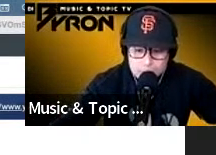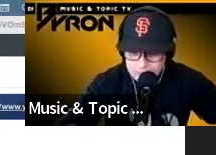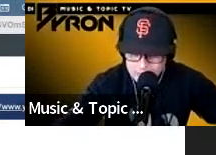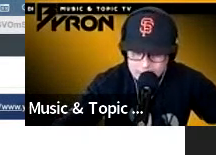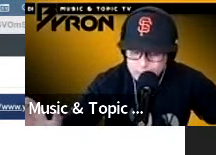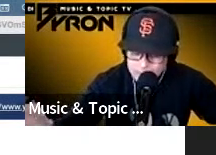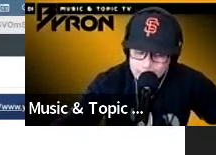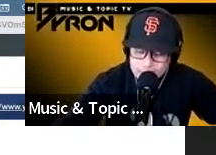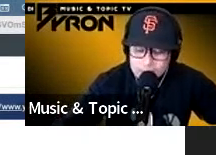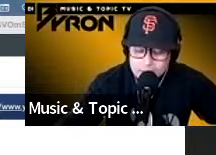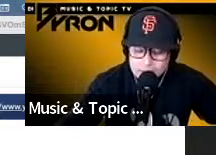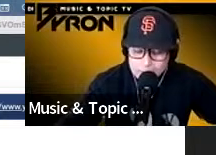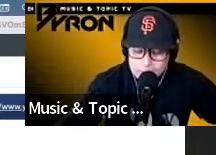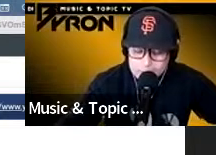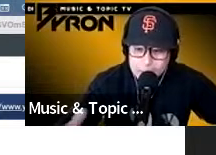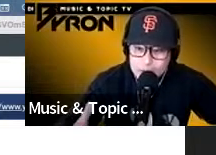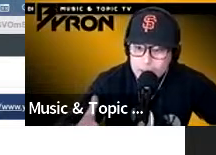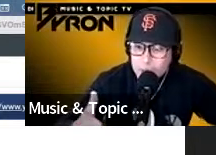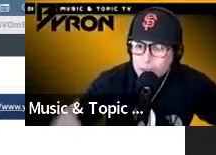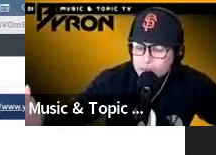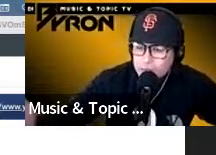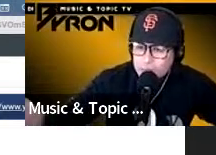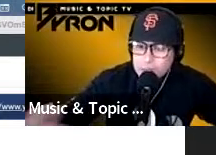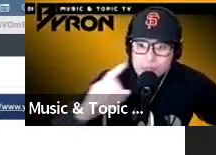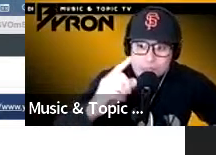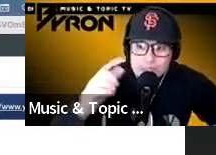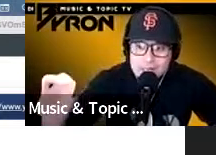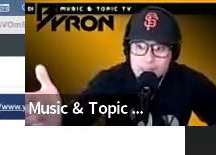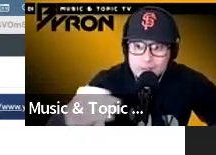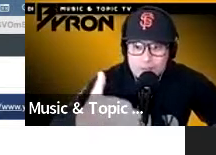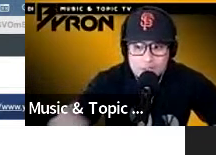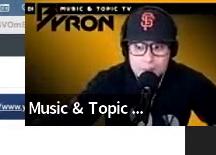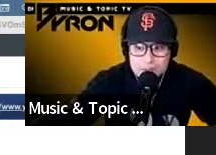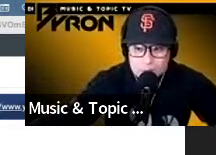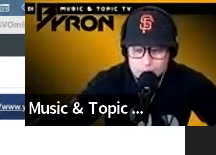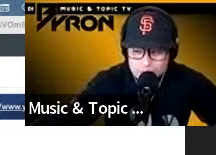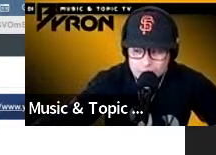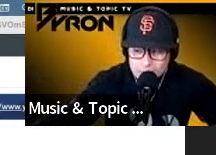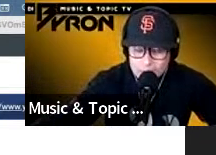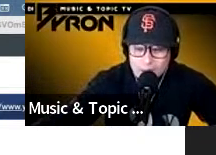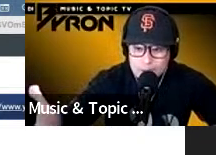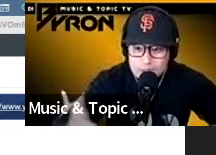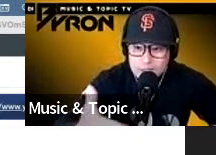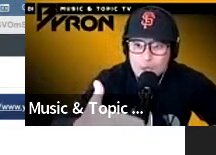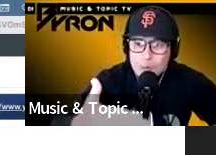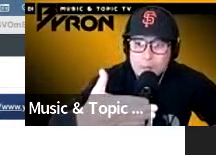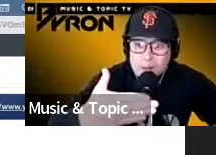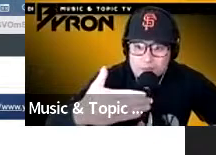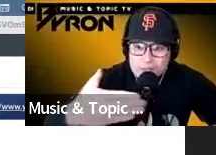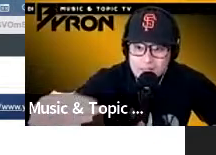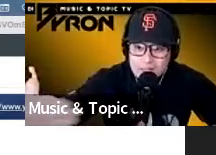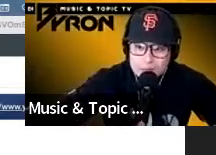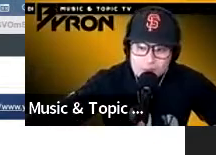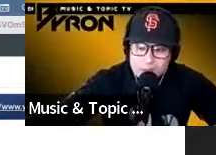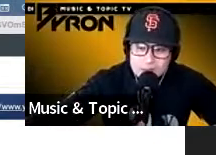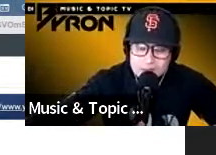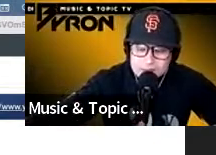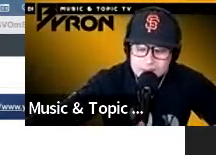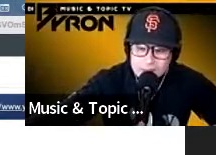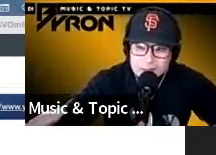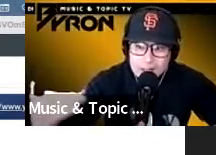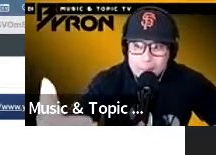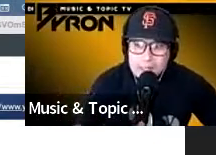Kiboy pwede yan pwede yan pero siya yung line of defense First line of defense Si pastor yon Ngayon hindi umubra yung first l line of